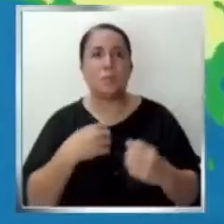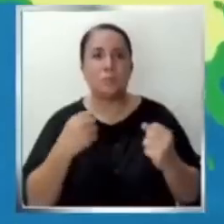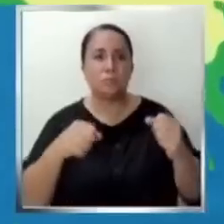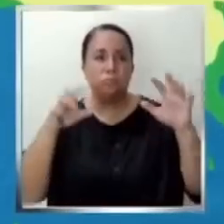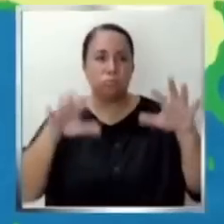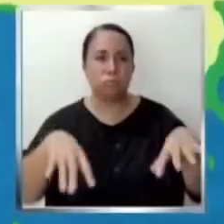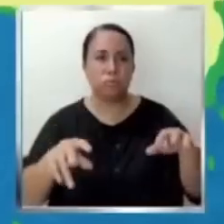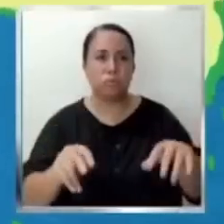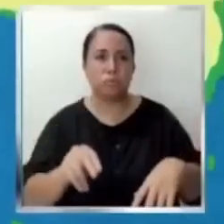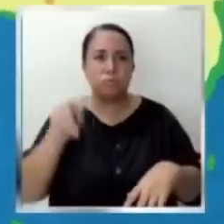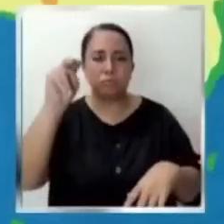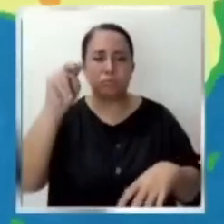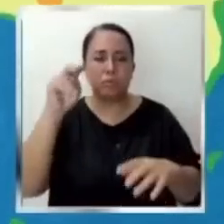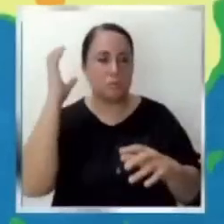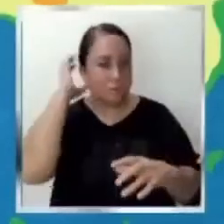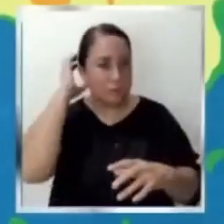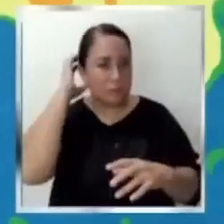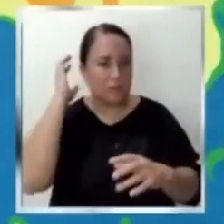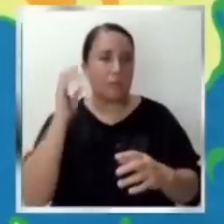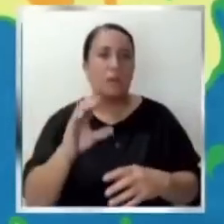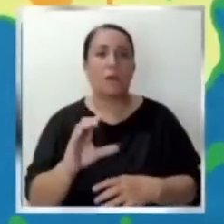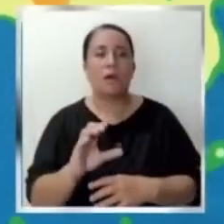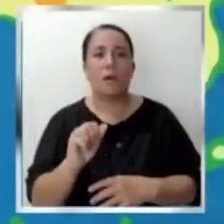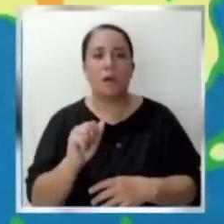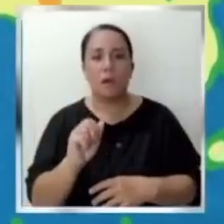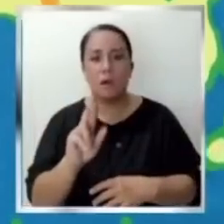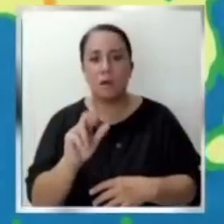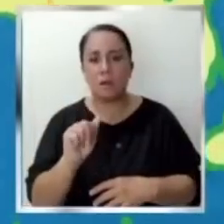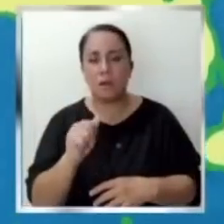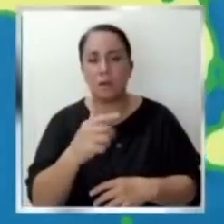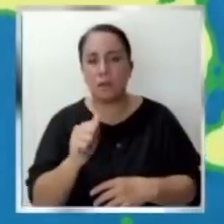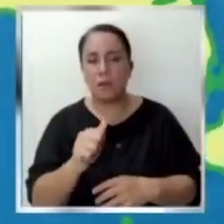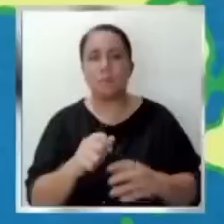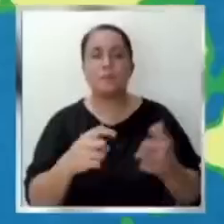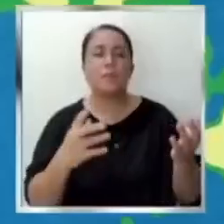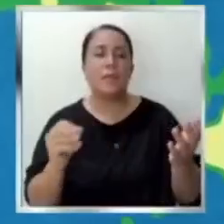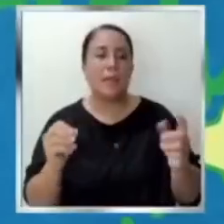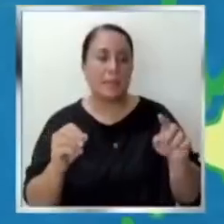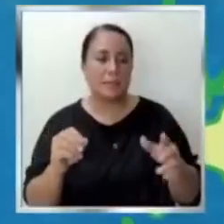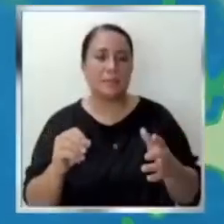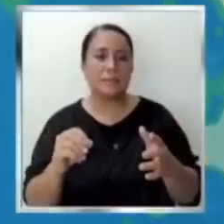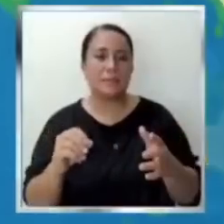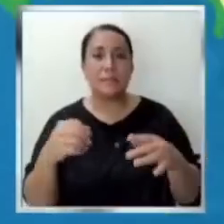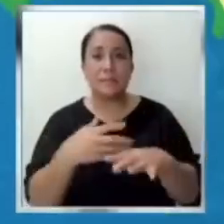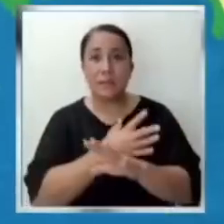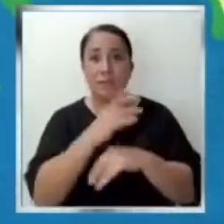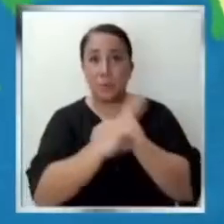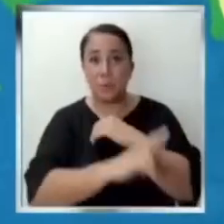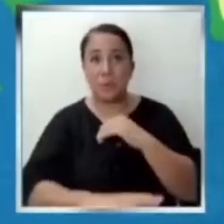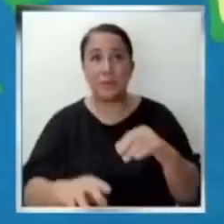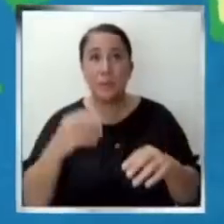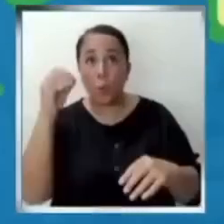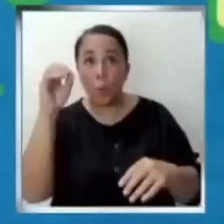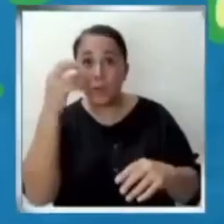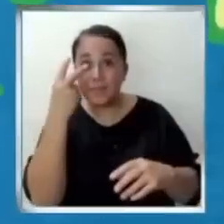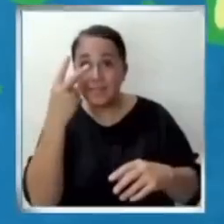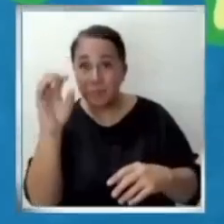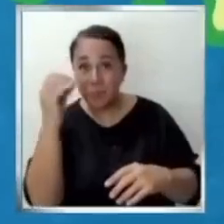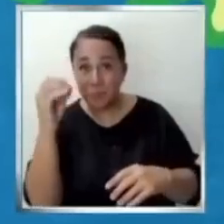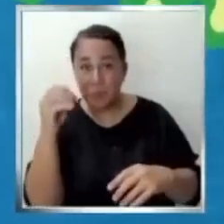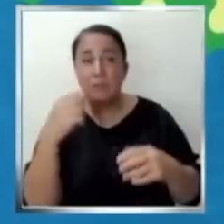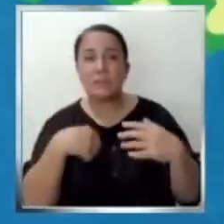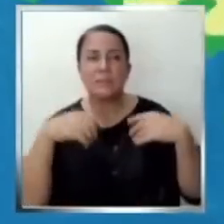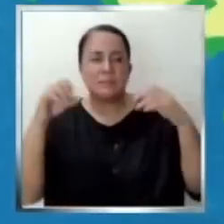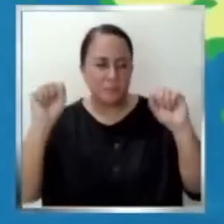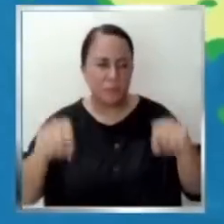Northern Mindanao, Caraga at Davao Region. Yan po yung nagkukulay orange sa rainfall map kaya maghanda pa rin po sa posibleng